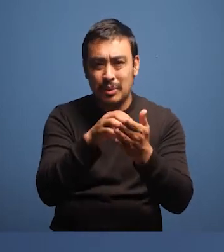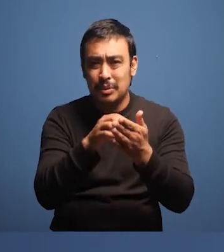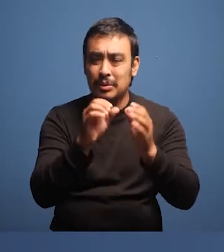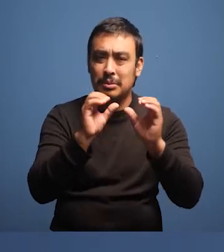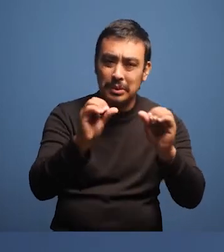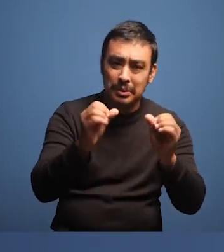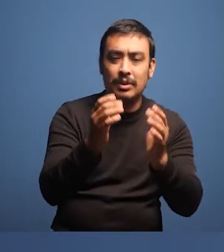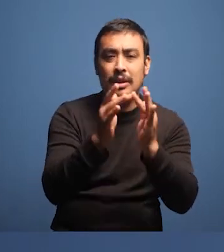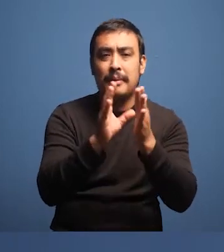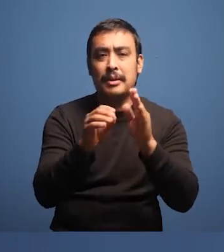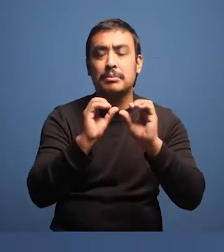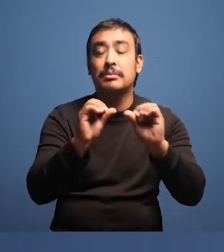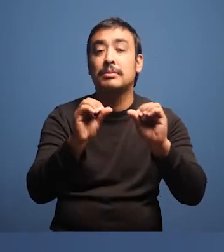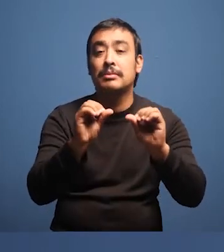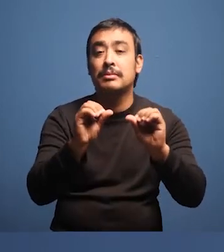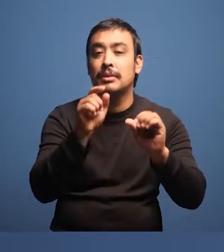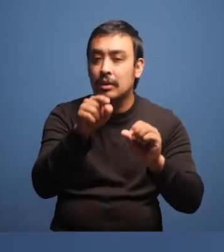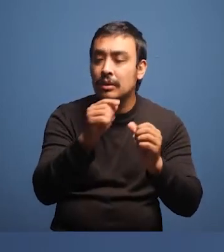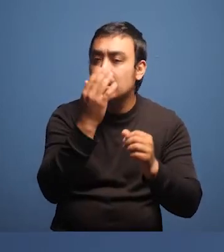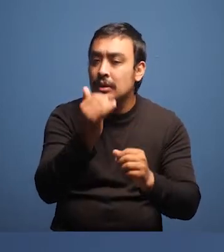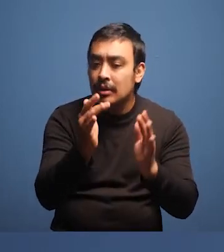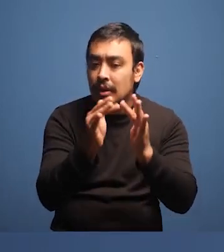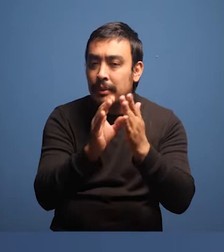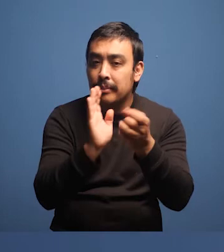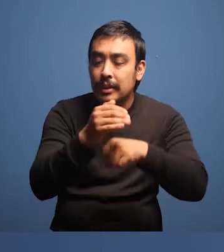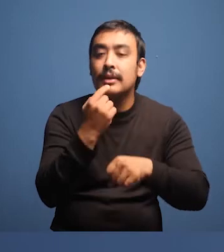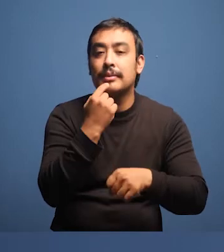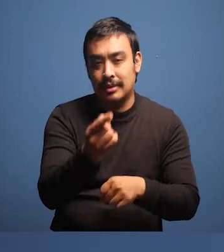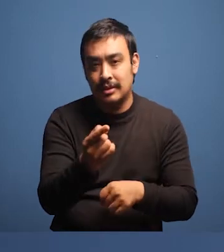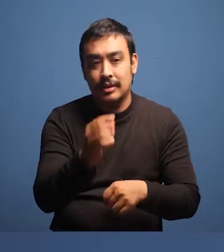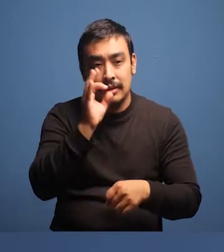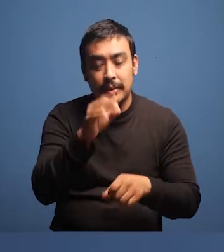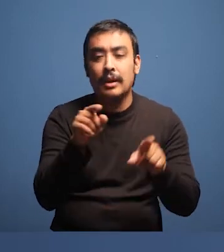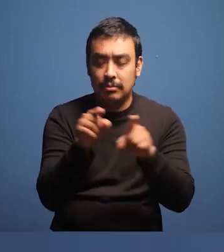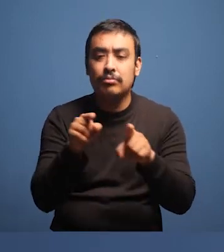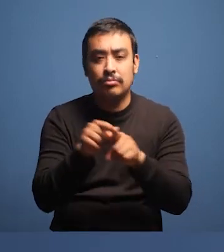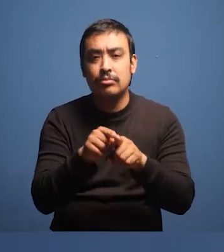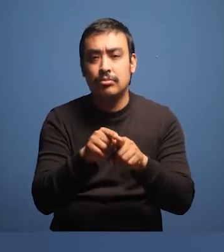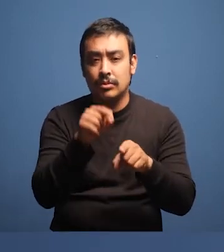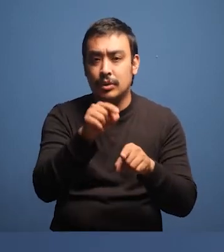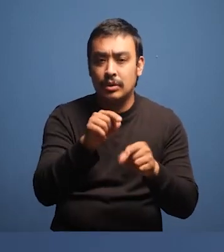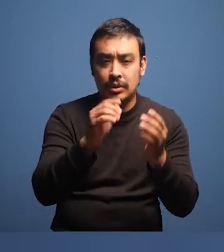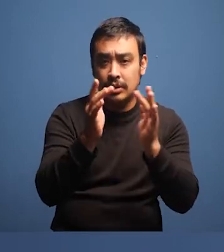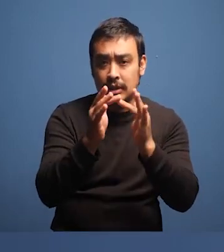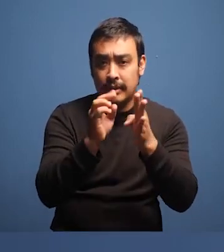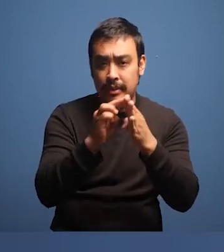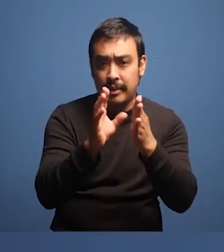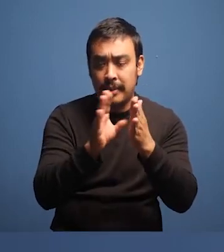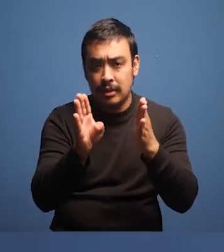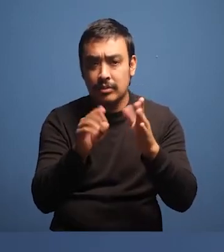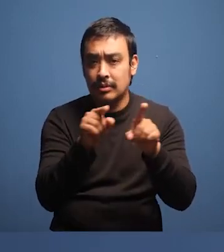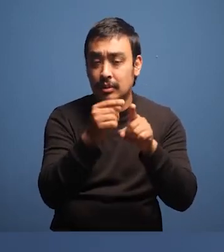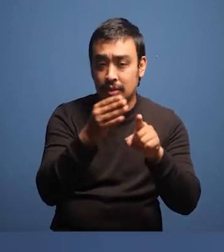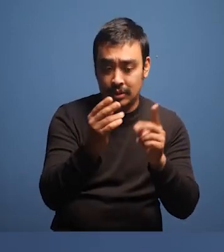कुराहरू अनलाइनकै थ्रुबाट भइरहेछ नि त सो यो किन अनलाइनमै बढी भइरहेको छ भन्दाखेरि चाहिँ रियलमा भन्नुपर्ने हो भने चाहिँ यो चाहिँ एउटा भर्चुअल वर्ल्डको चाहिँ फ्यान्टासी छ कि